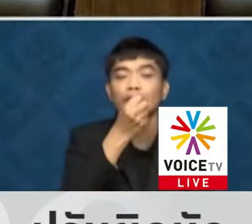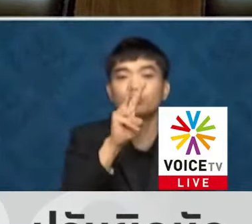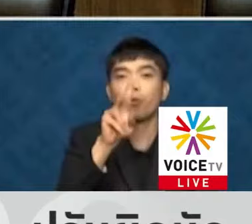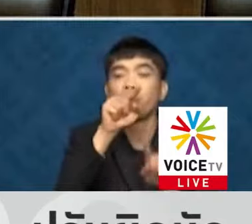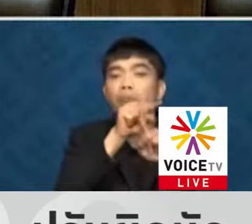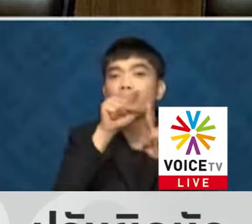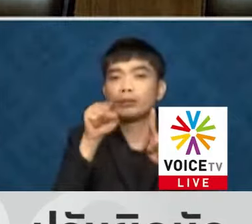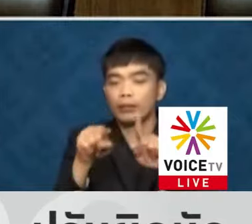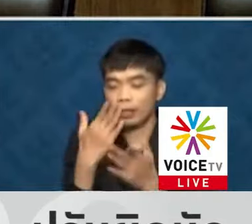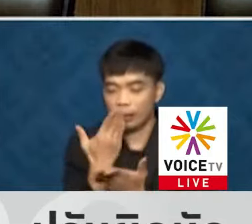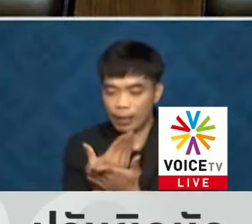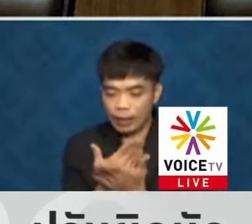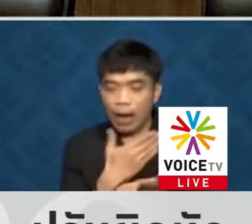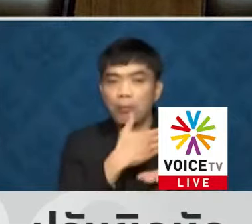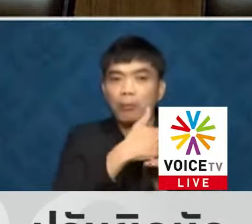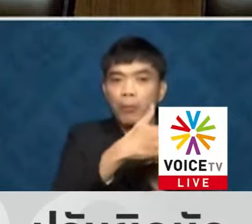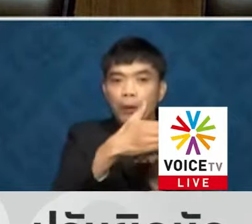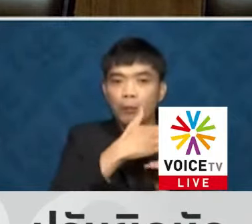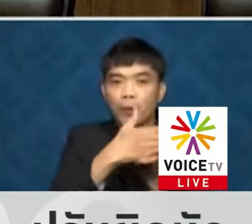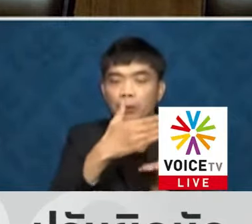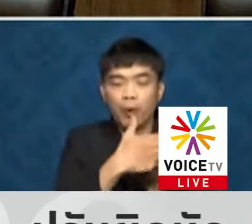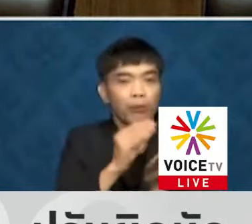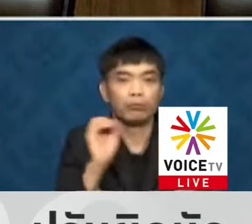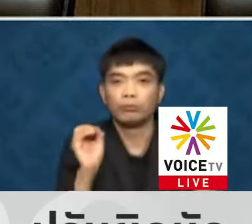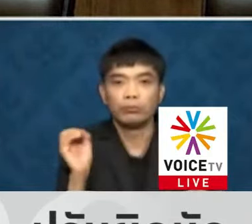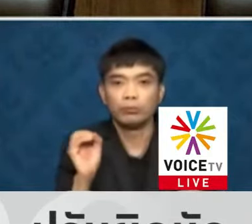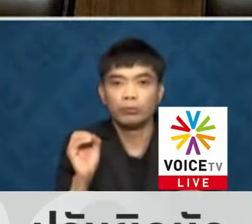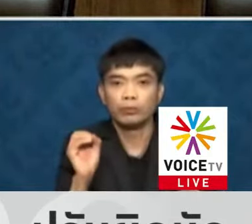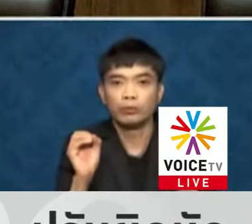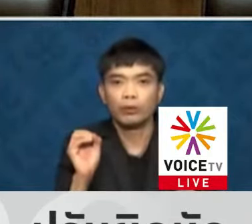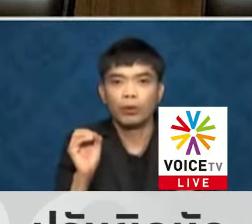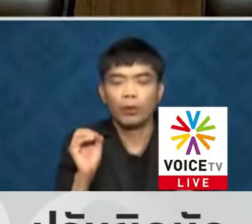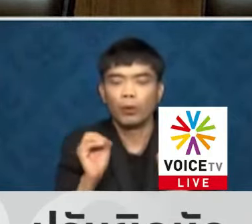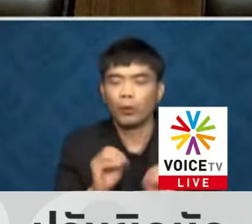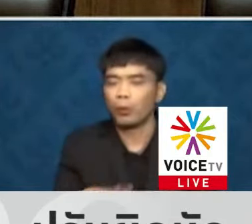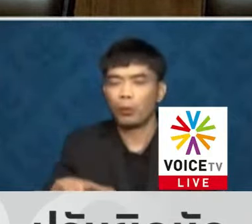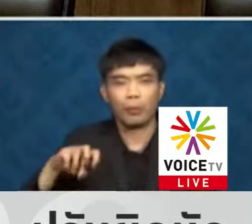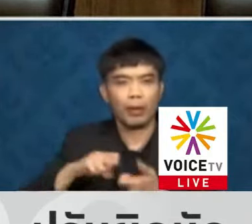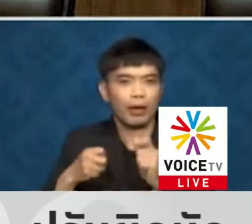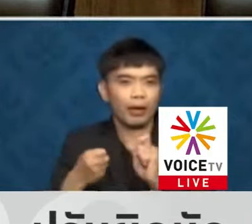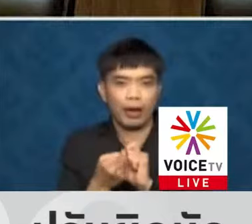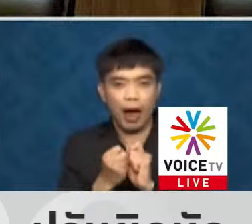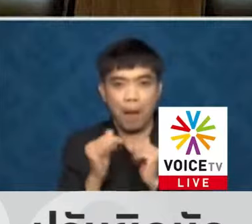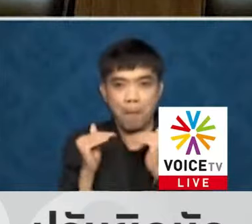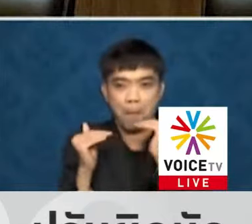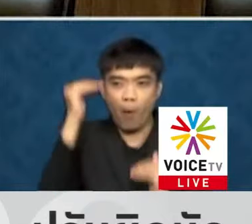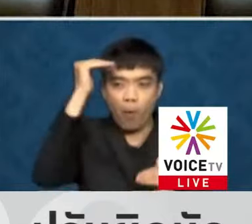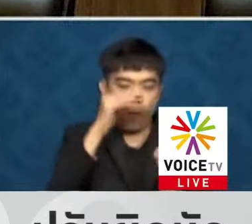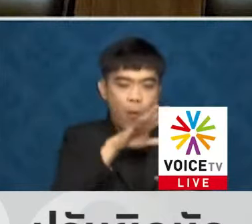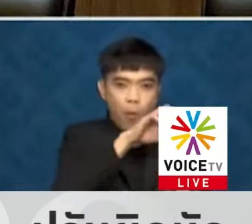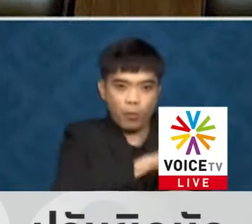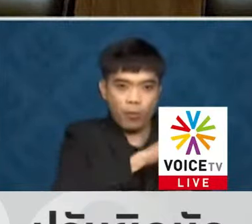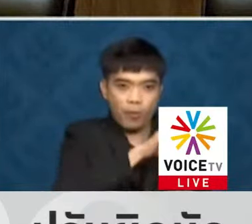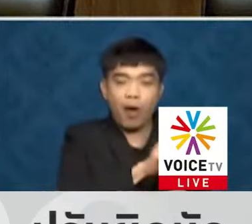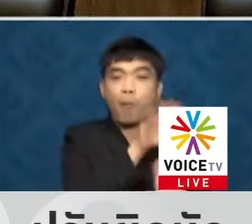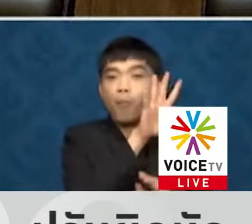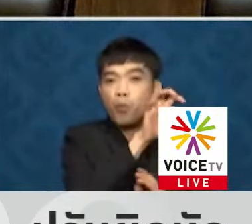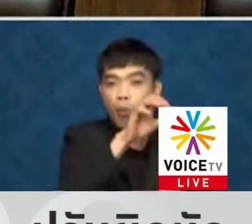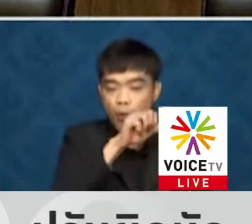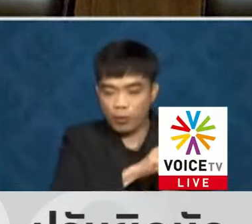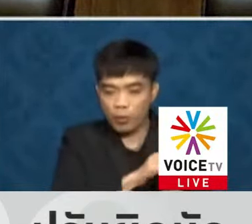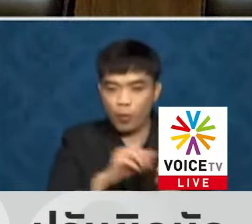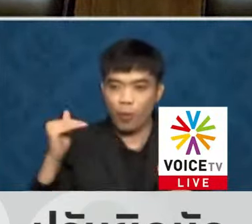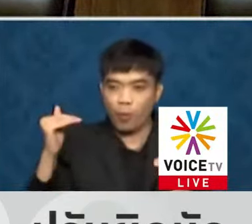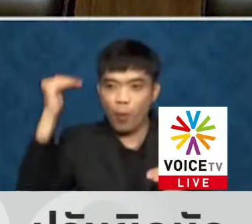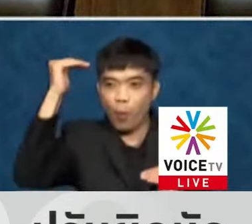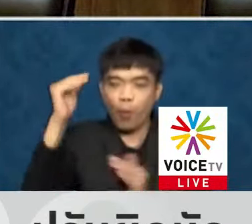โดยคำนวณภาระหนี้ลูกหนี้ที่มีปัจจุบันให้สอดคล้องคือคำนวณใหม่ให้สอดคล้องตามพรบ.กยศ.ฉบับ